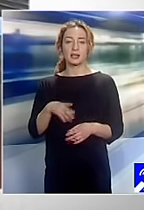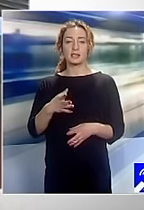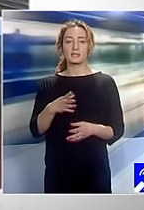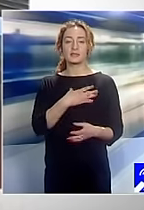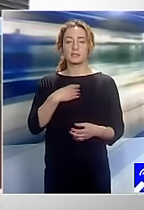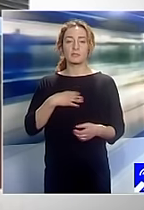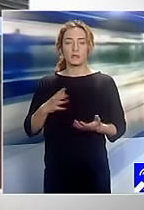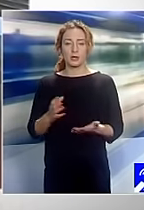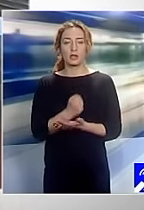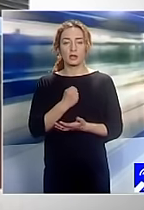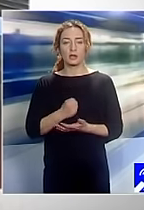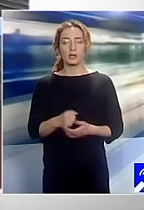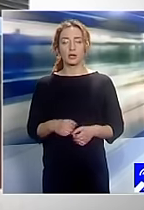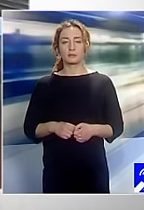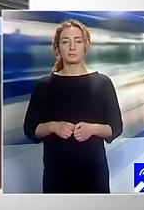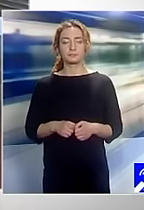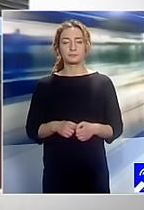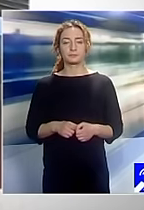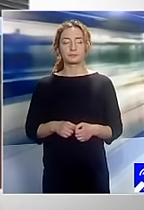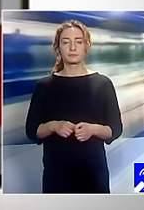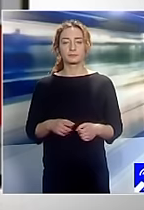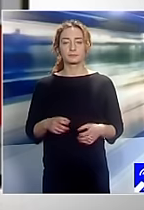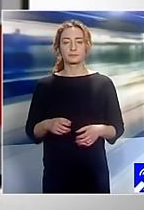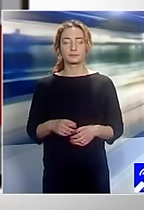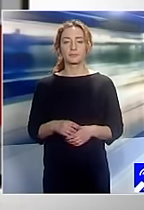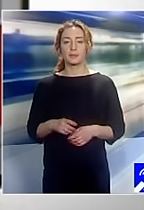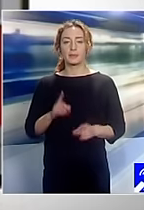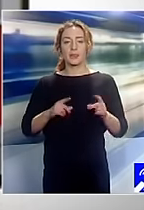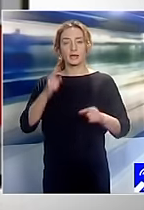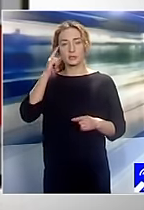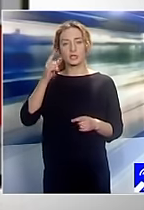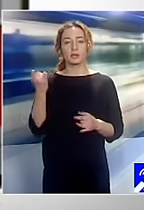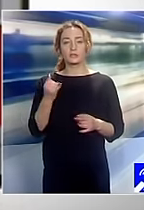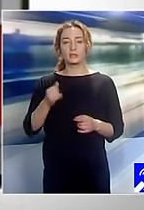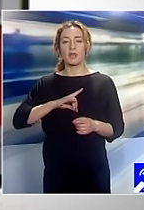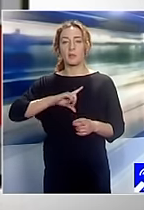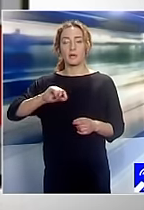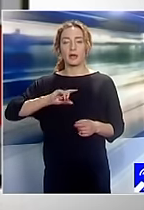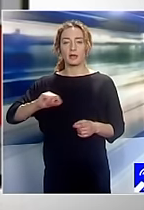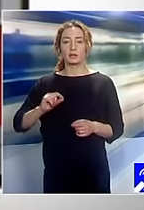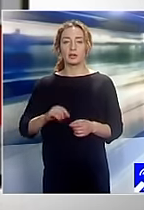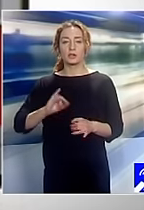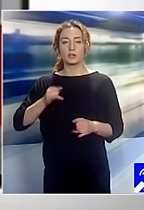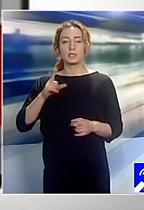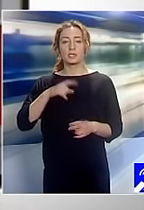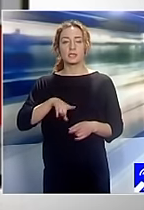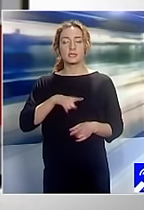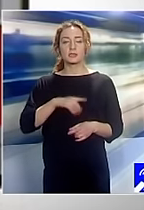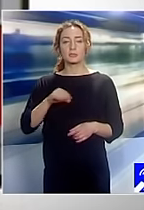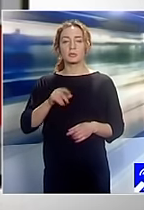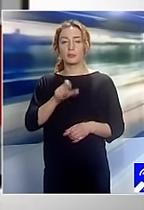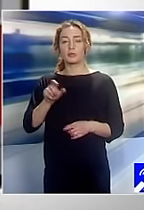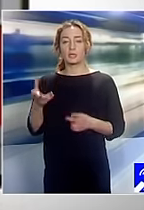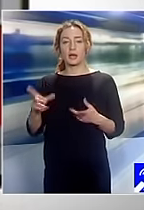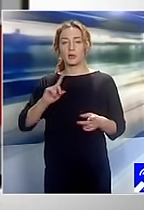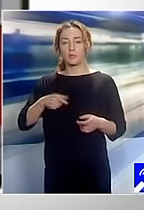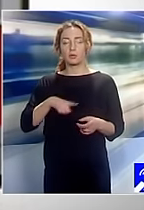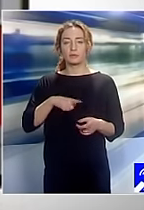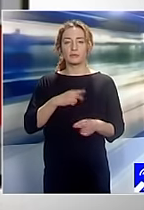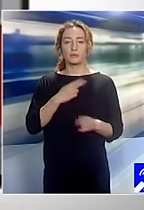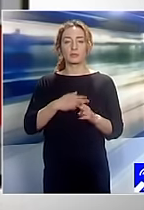persoanele respective știu că pleacă într-o călătorie, știu că au, prin virtutea serviciului, tangență cu multă lume care poate fi bolnavă,